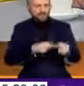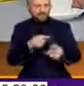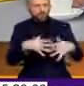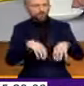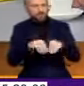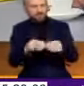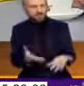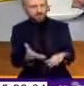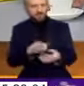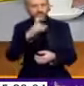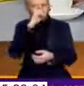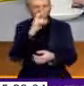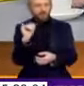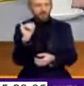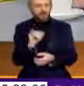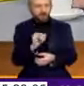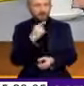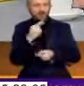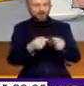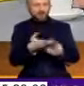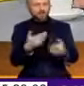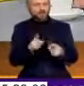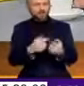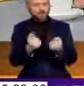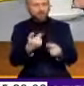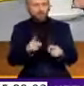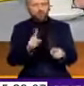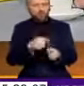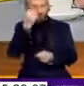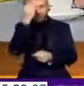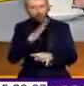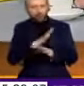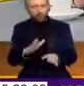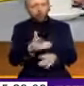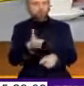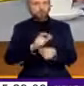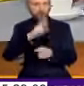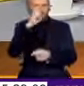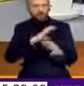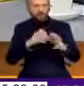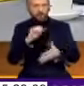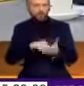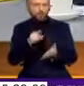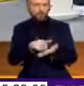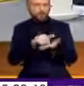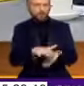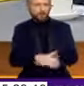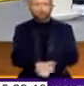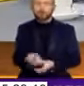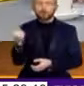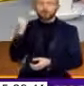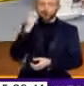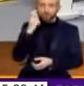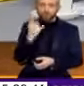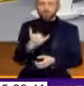сім'ї, держави і традиції, на яких це трималося, це є немудро, і більшість країн світу від цього відмовляються. Почули, пане